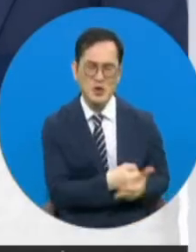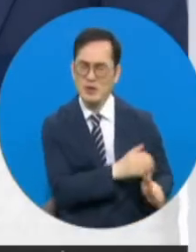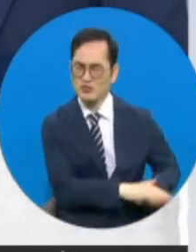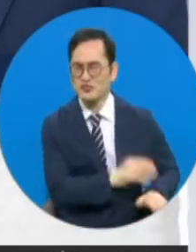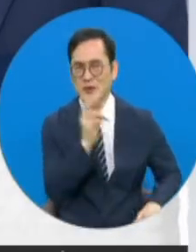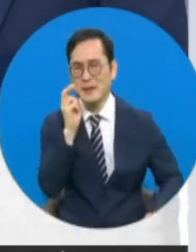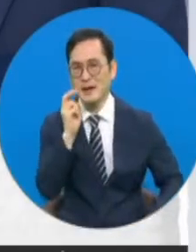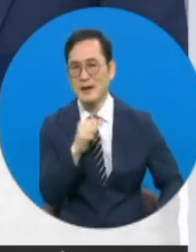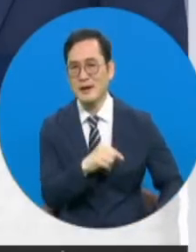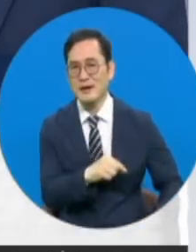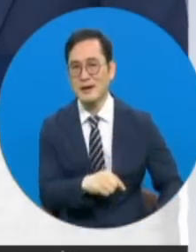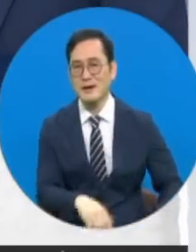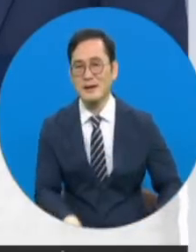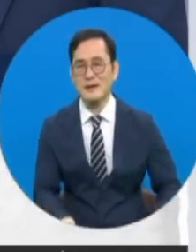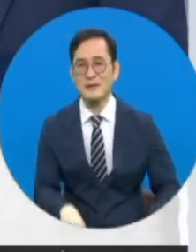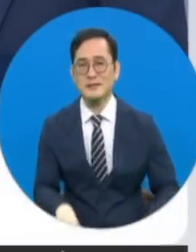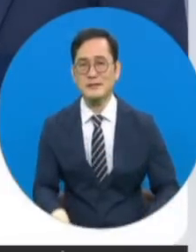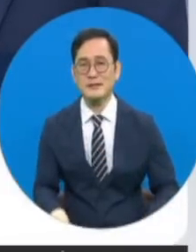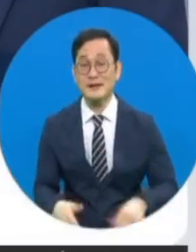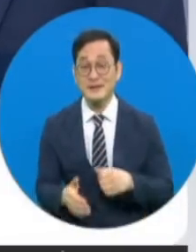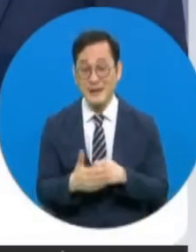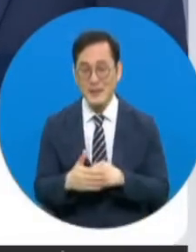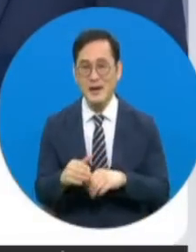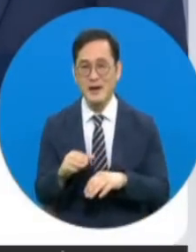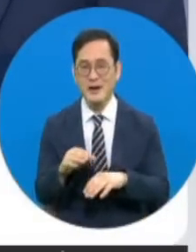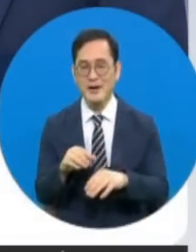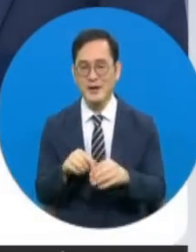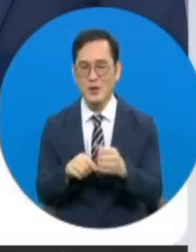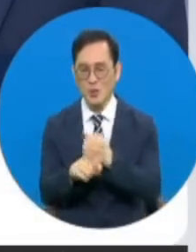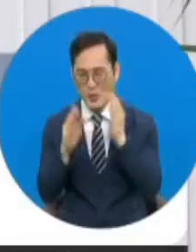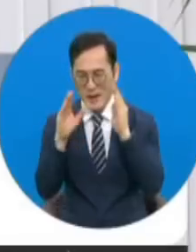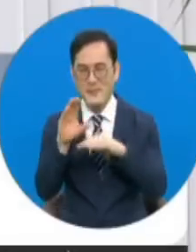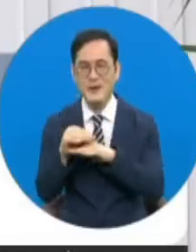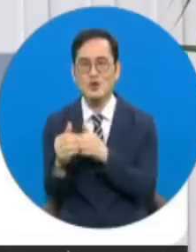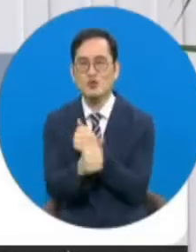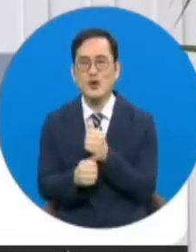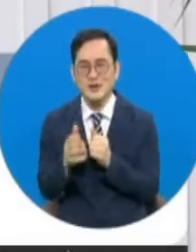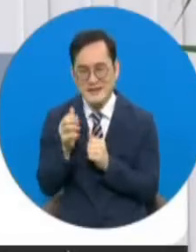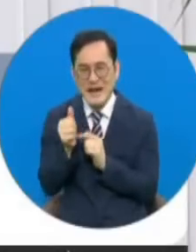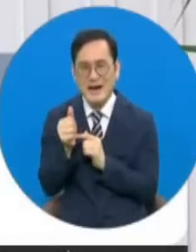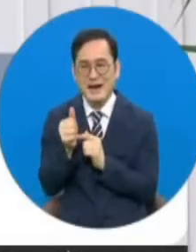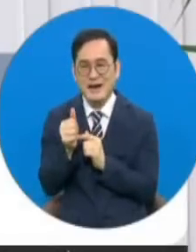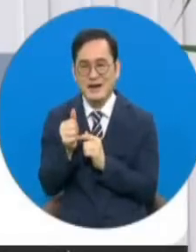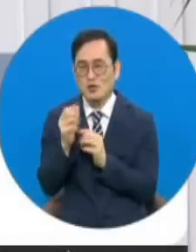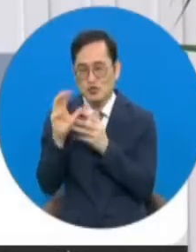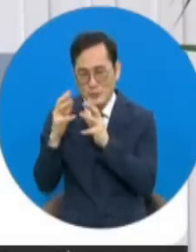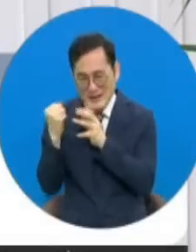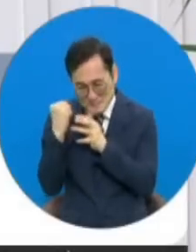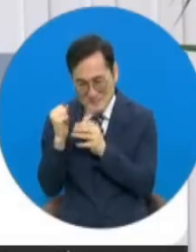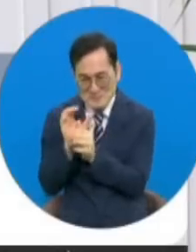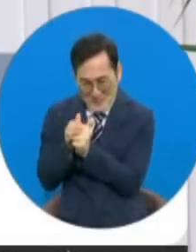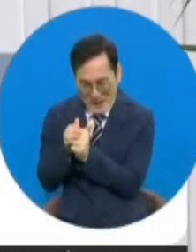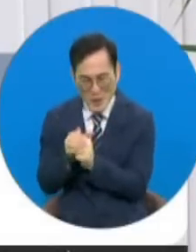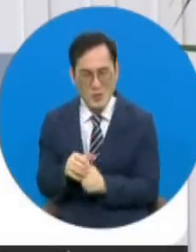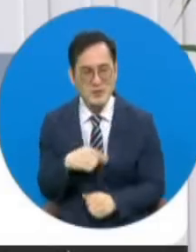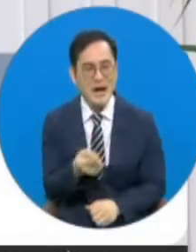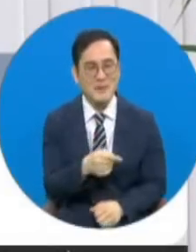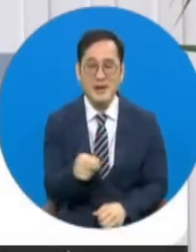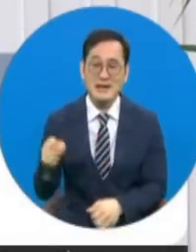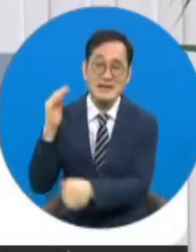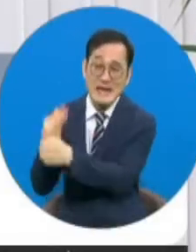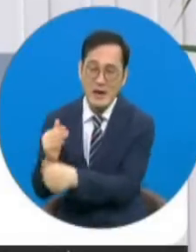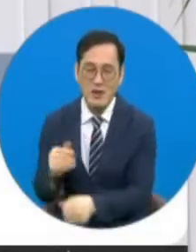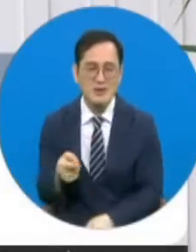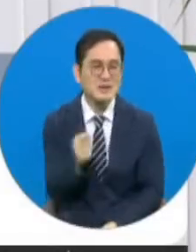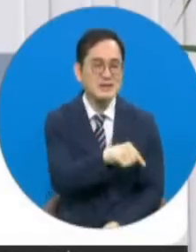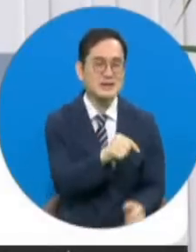과방위원장을 국회에서 장재원으로는 안 치고 한상혁 방통위원장을 사직시키는 것이 다 짜여진 각본에